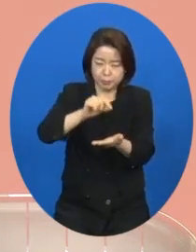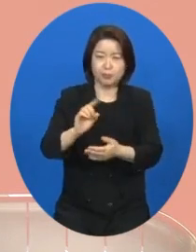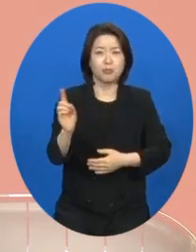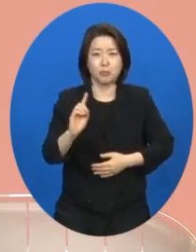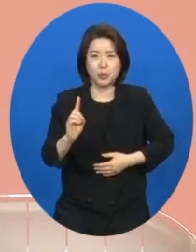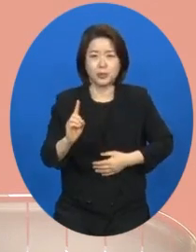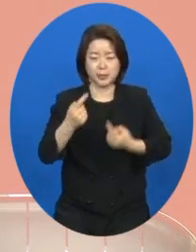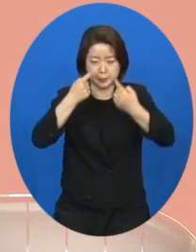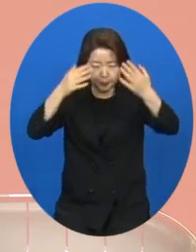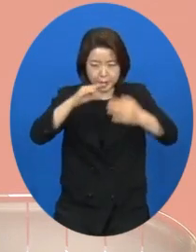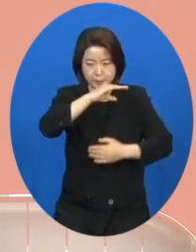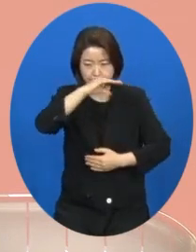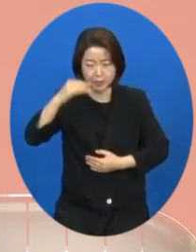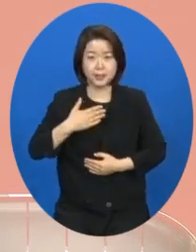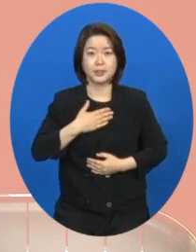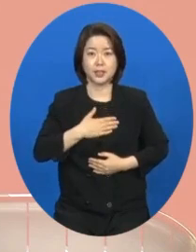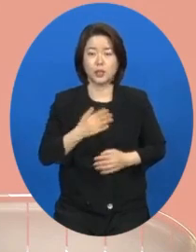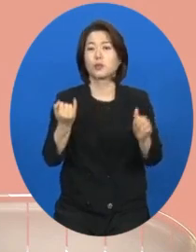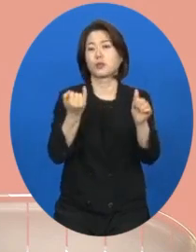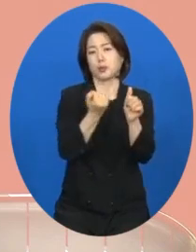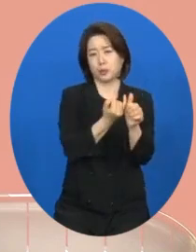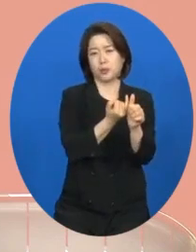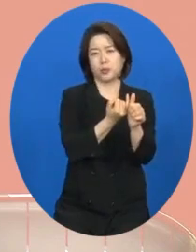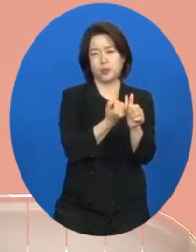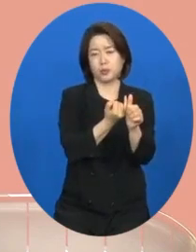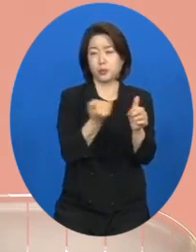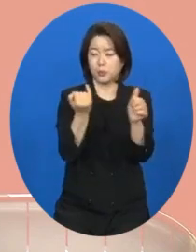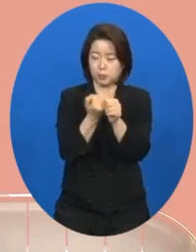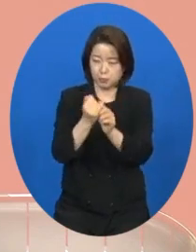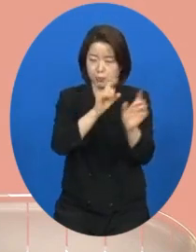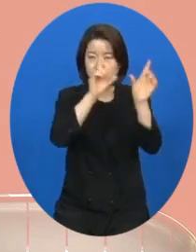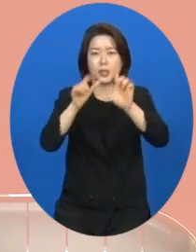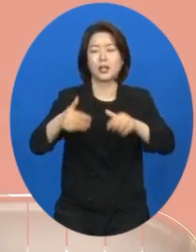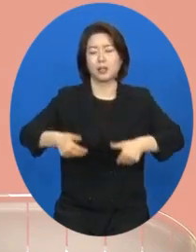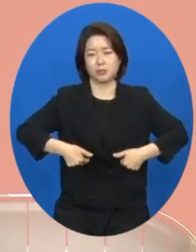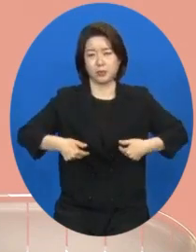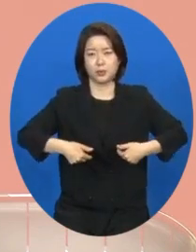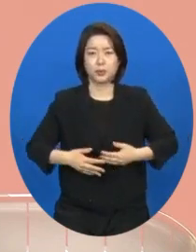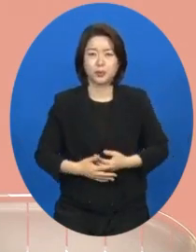알고 결혼도 하고 그리고 부부 생활도 해야 하는 거죠.